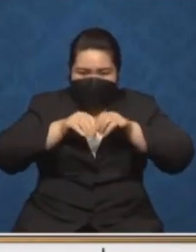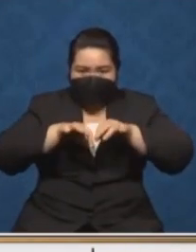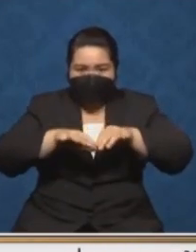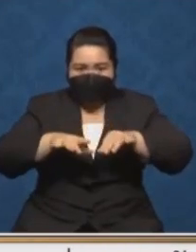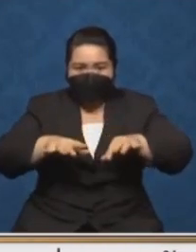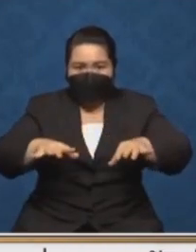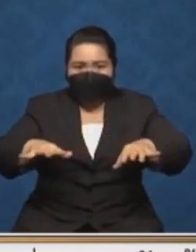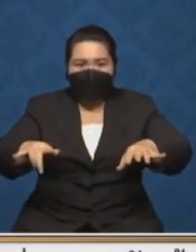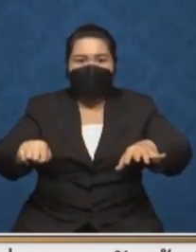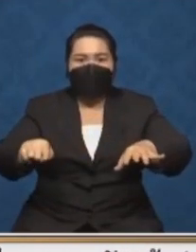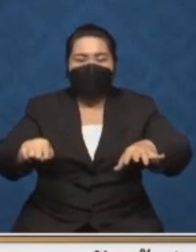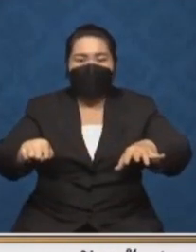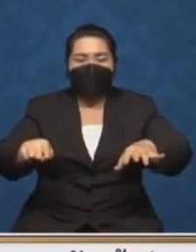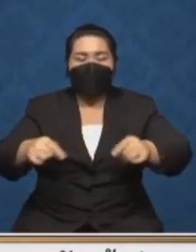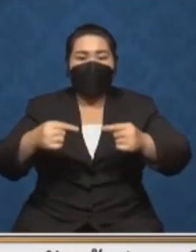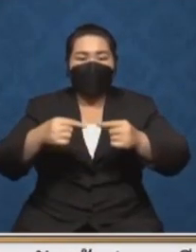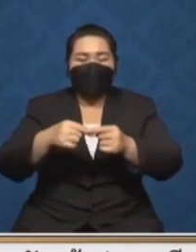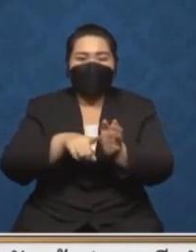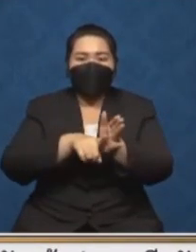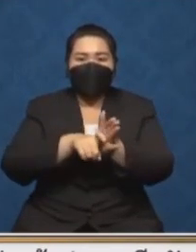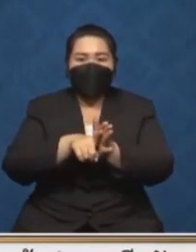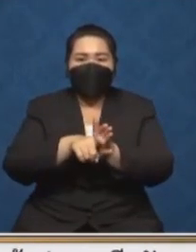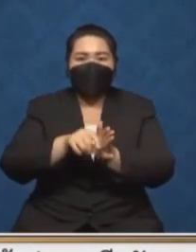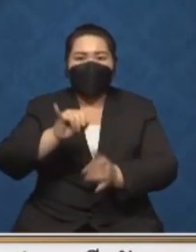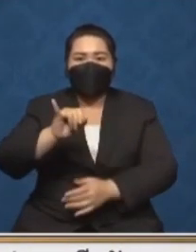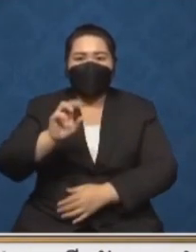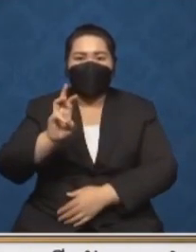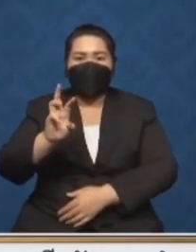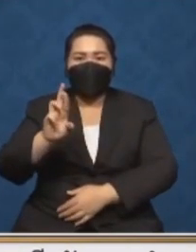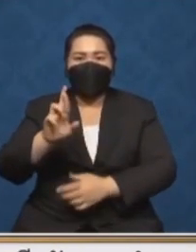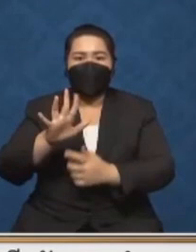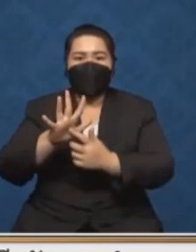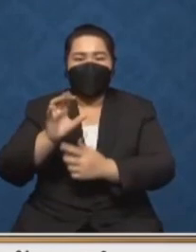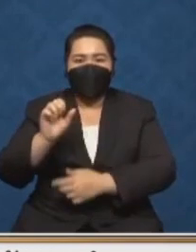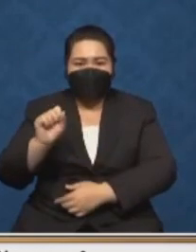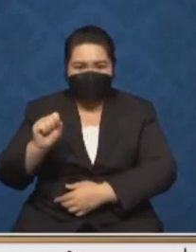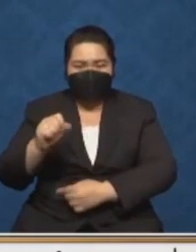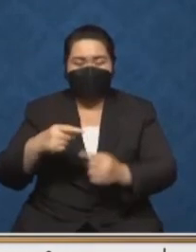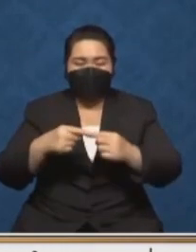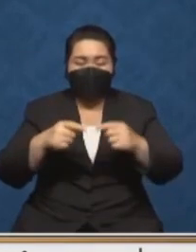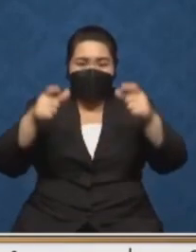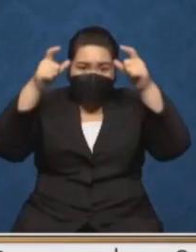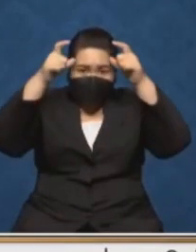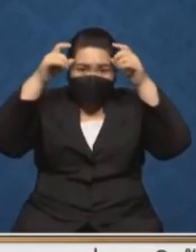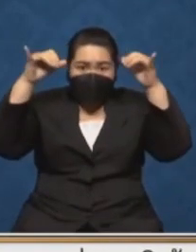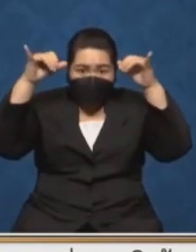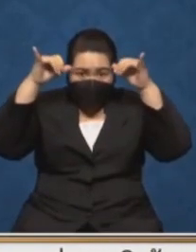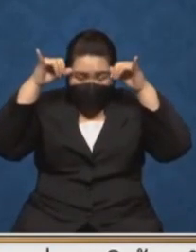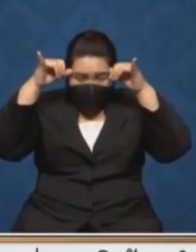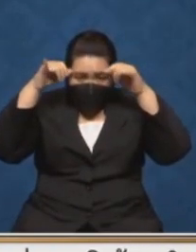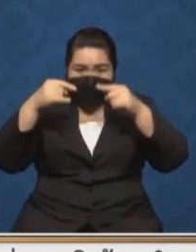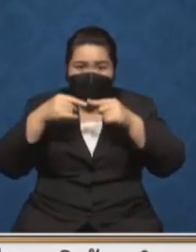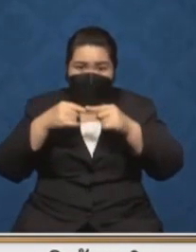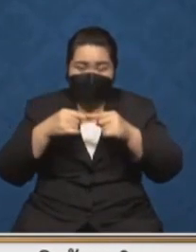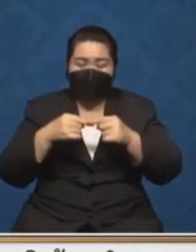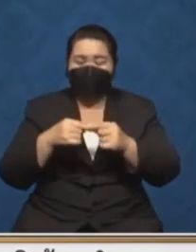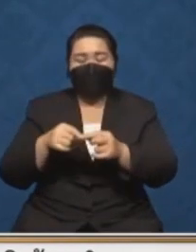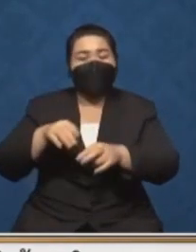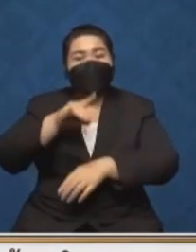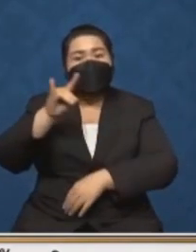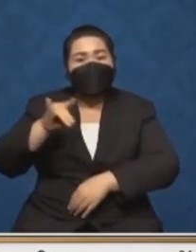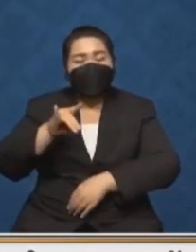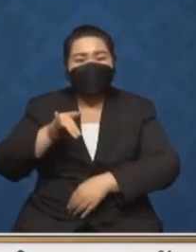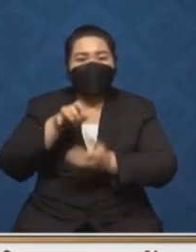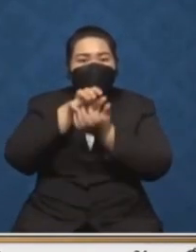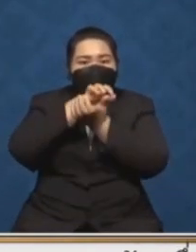เป็นเชื้อร์วายลสสนิดหนึ่ ซึ่งจะพบในโคกระบือ และสัตว์เลี้ยงที่ เกี่ยว